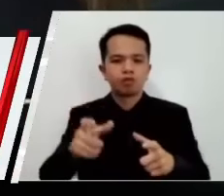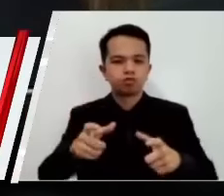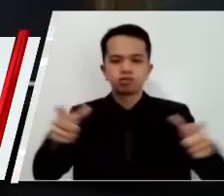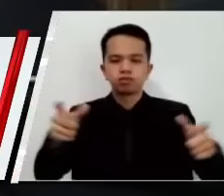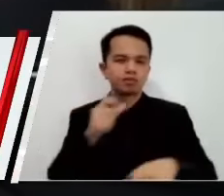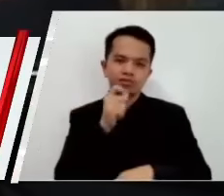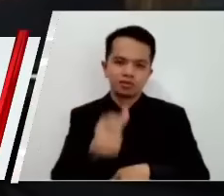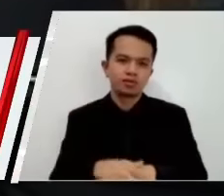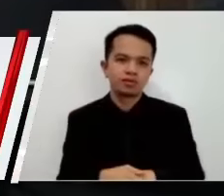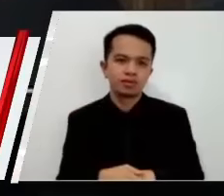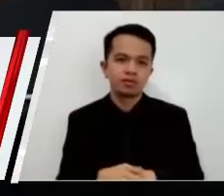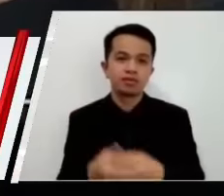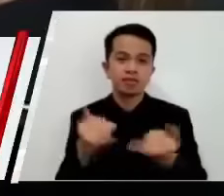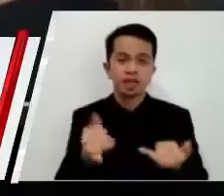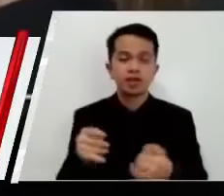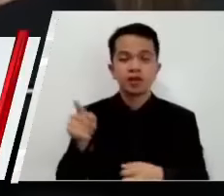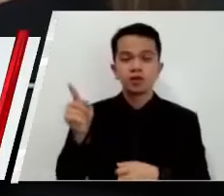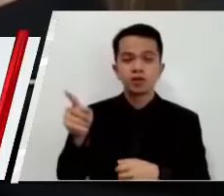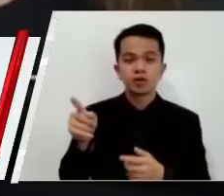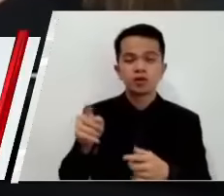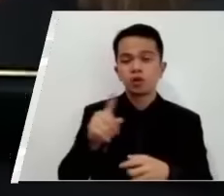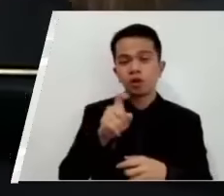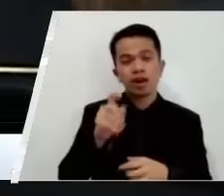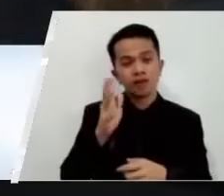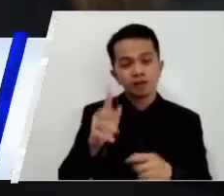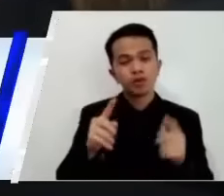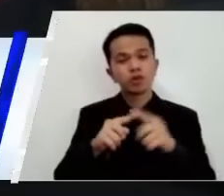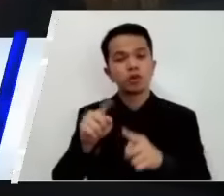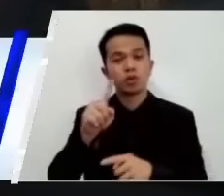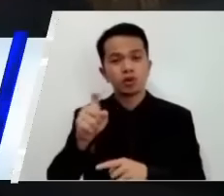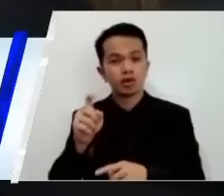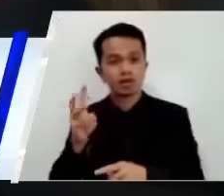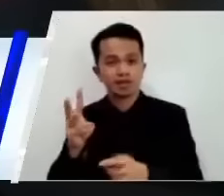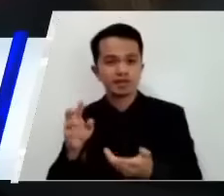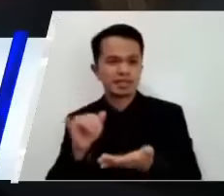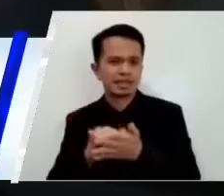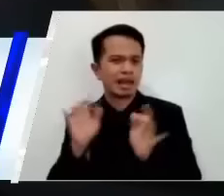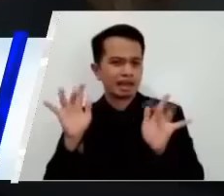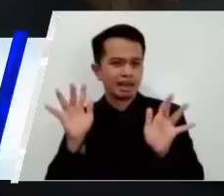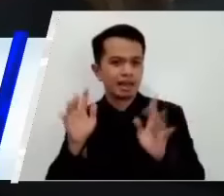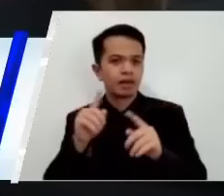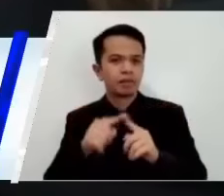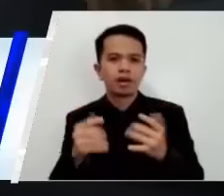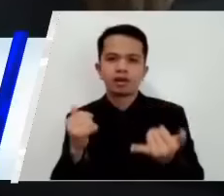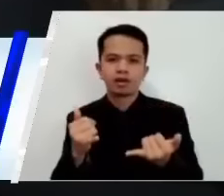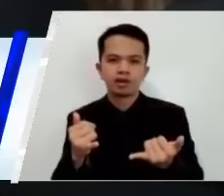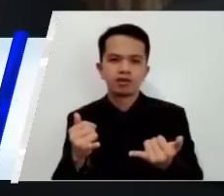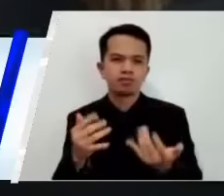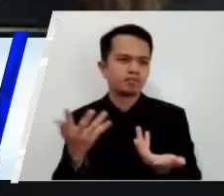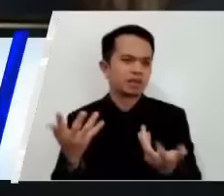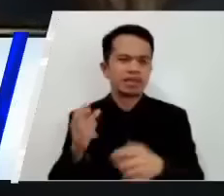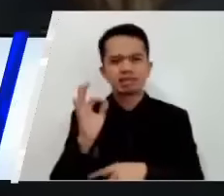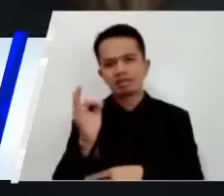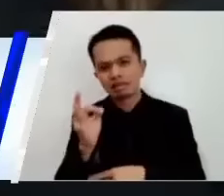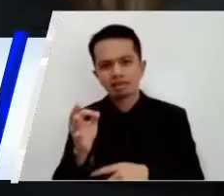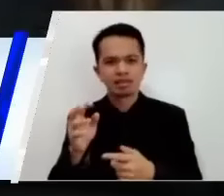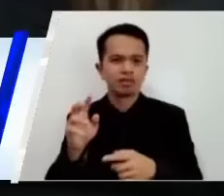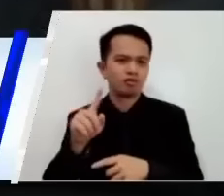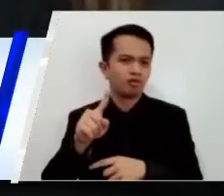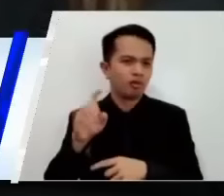to 115 to 120 kilos na live weight, ngayon siguro parang 90 to 100